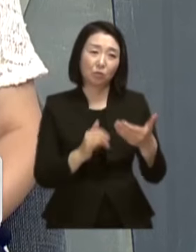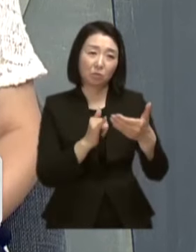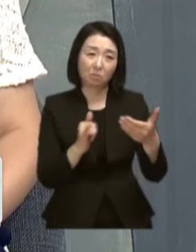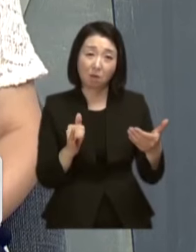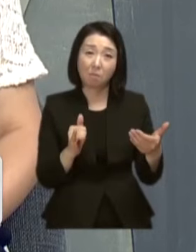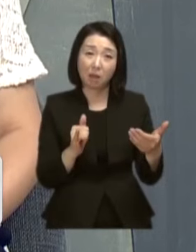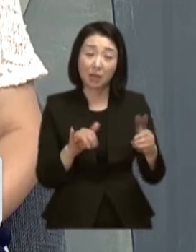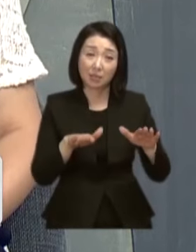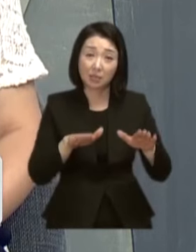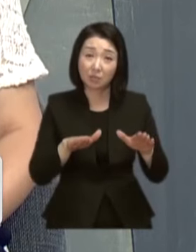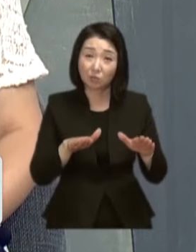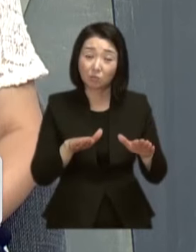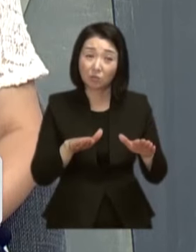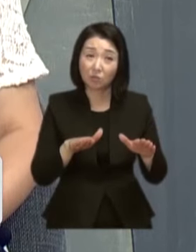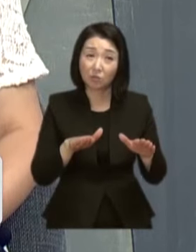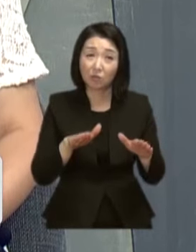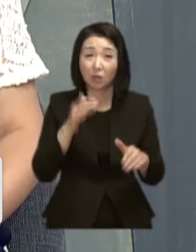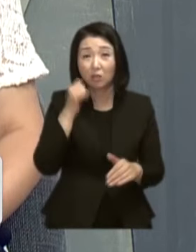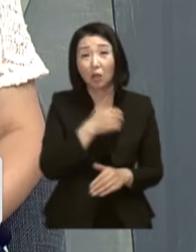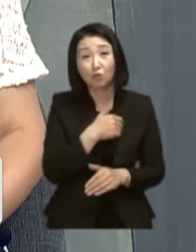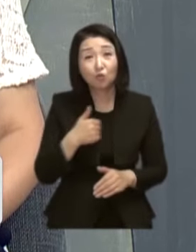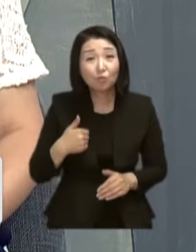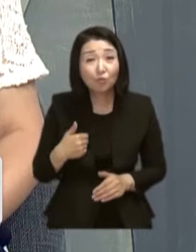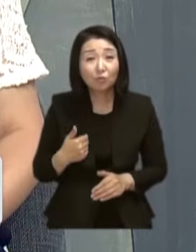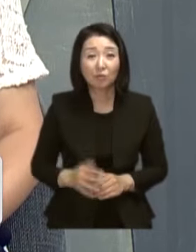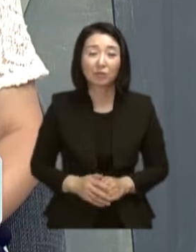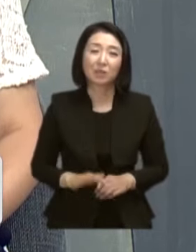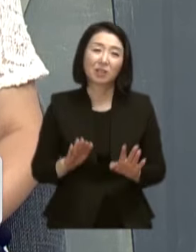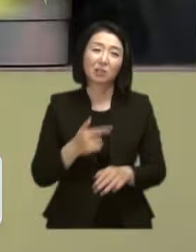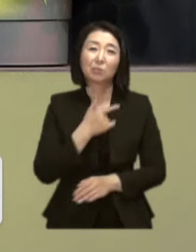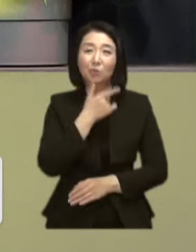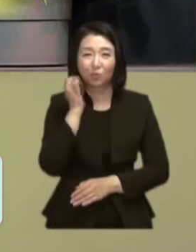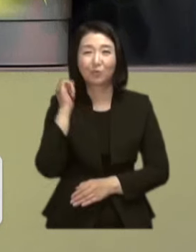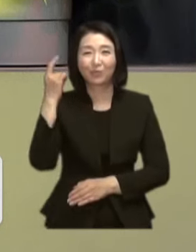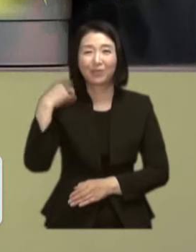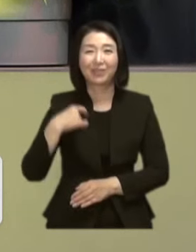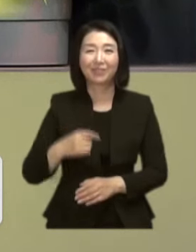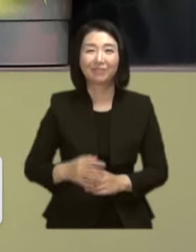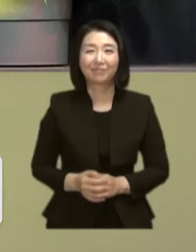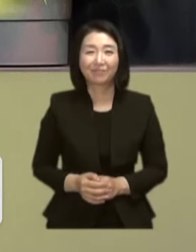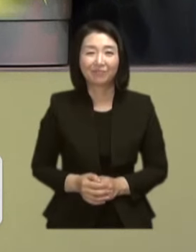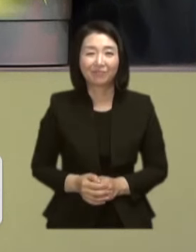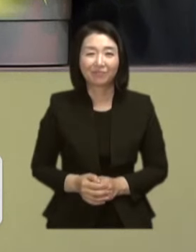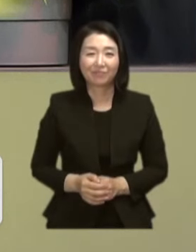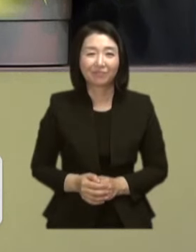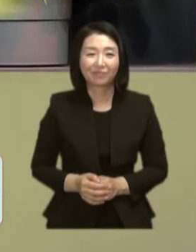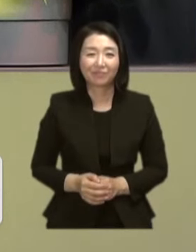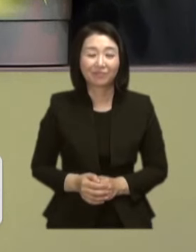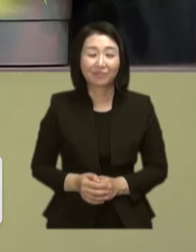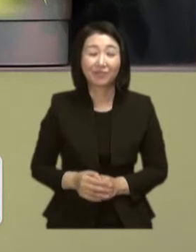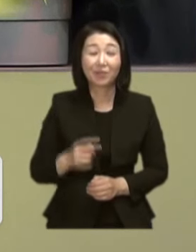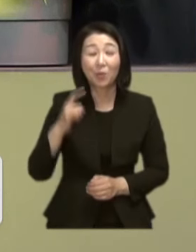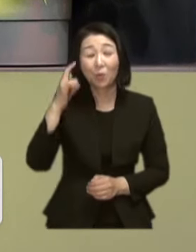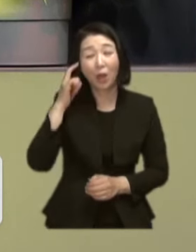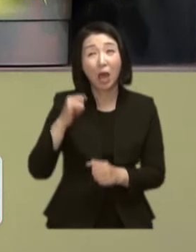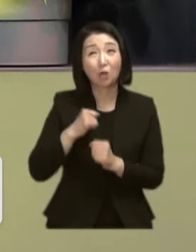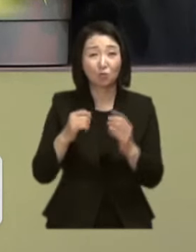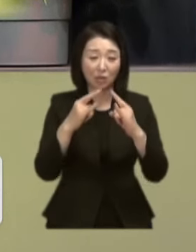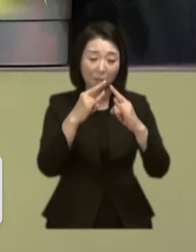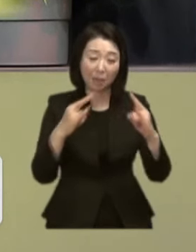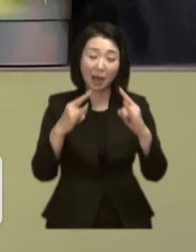그럼 자기에는 지금은 좀 충분한가요? 아니면 지금도 상황이 좀 부족한 상태인데요. 만약 군인 막사식을 생각하면 될